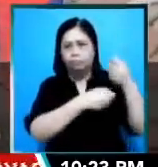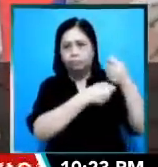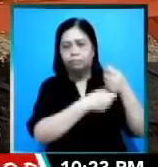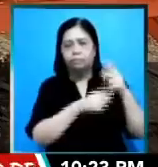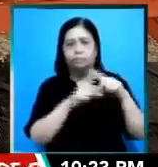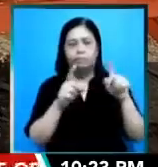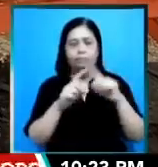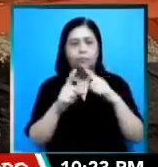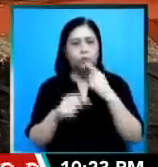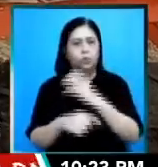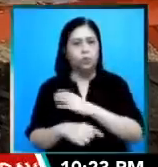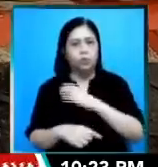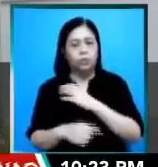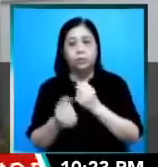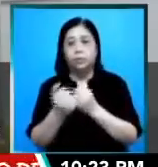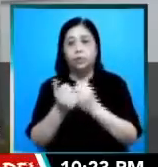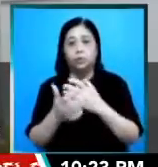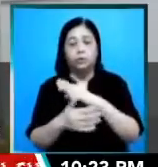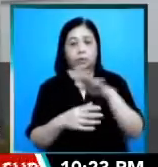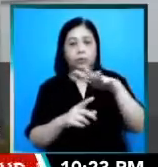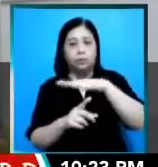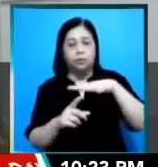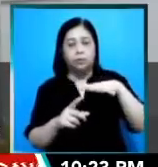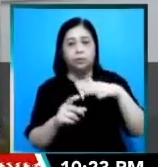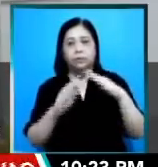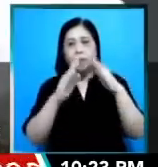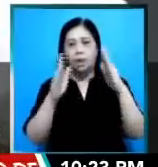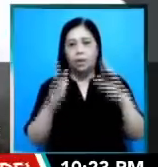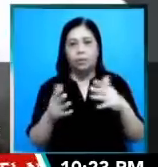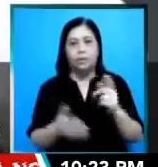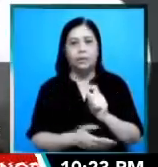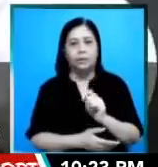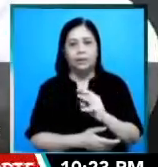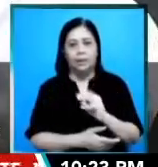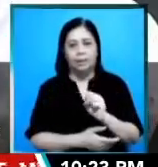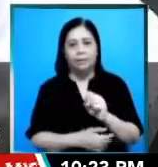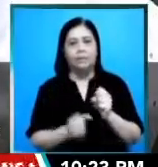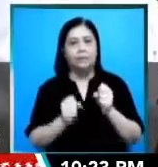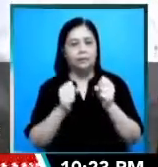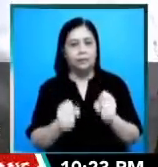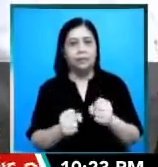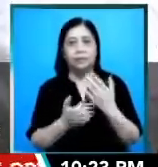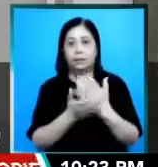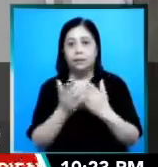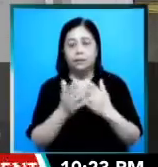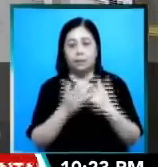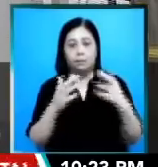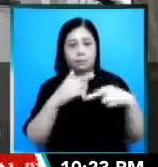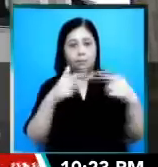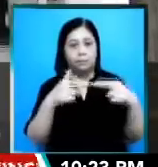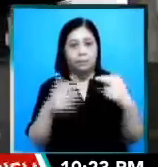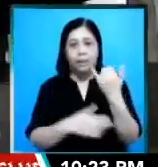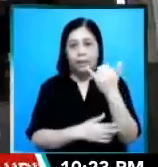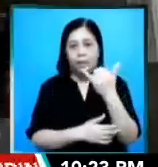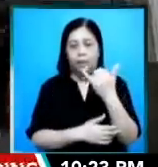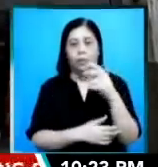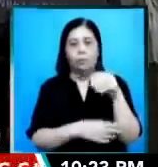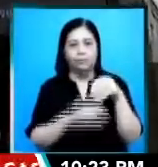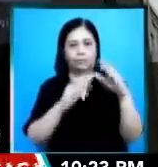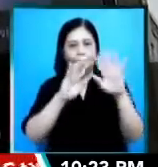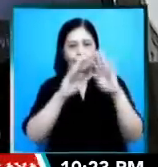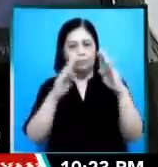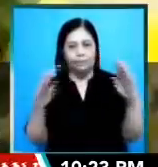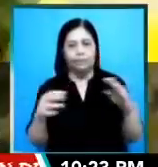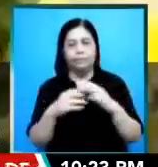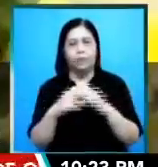nakikiramay ang paligid ng bahay ng mga Aquino sa Times Street. May mga nagtali rin ng dilaw na laso sa bahay. Nagulat ako